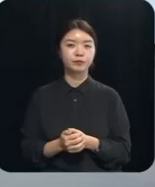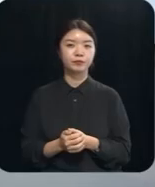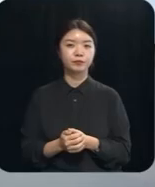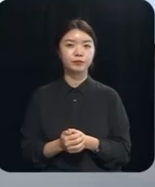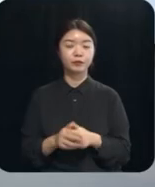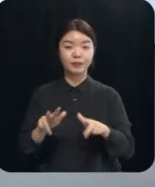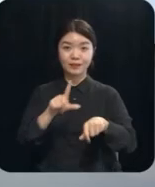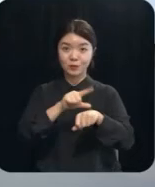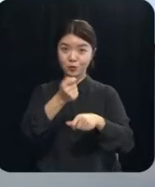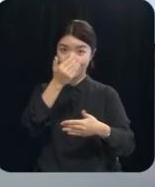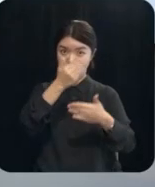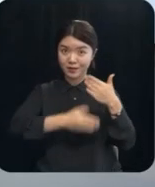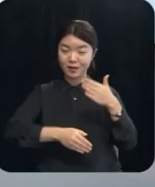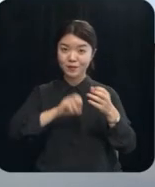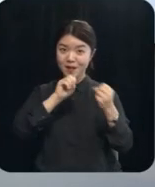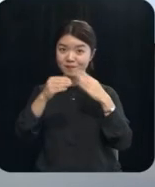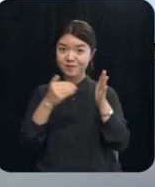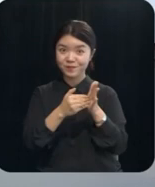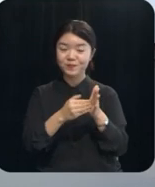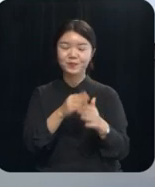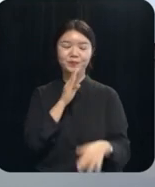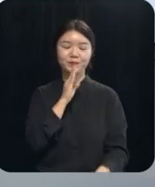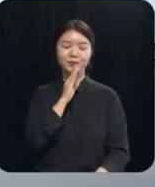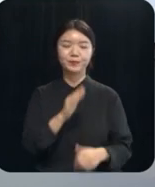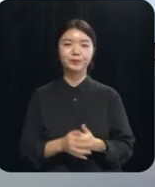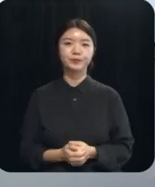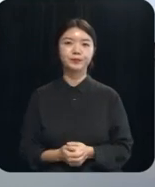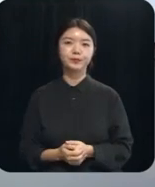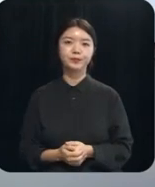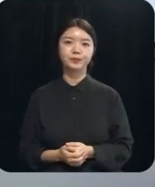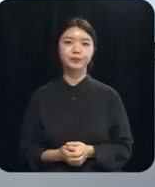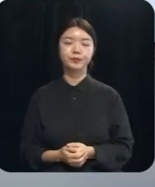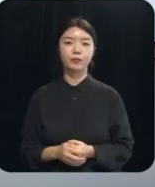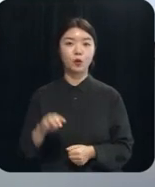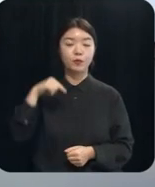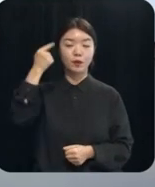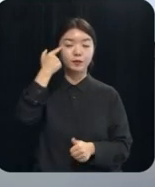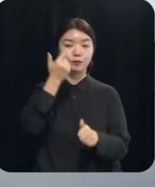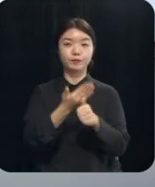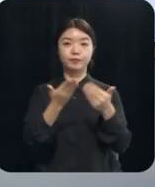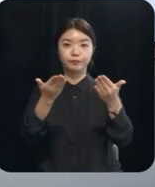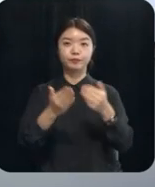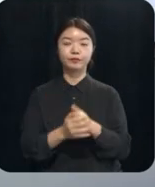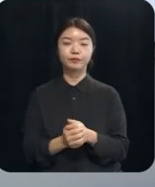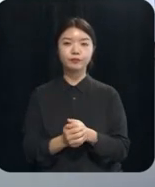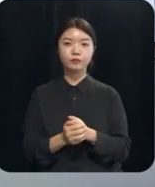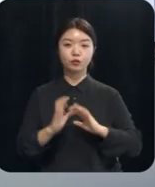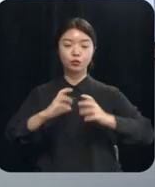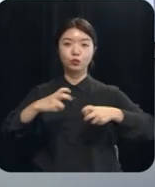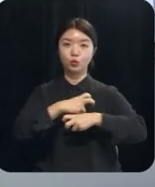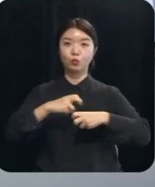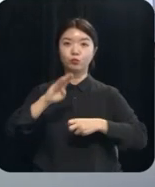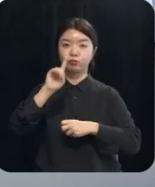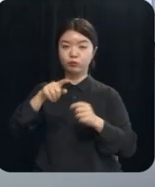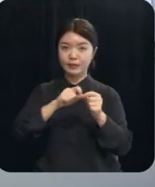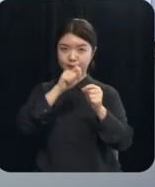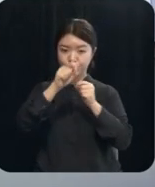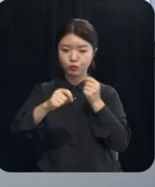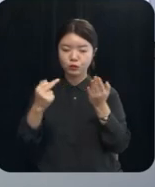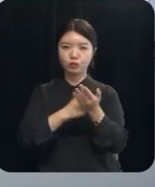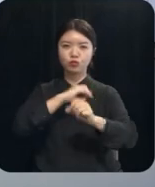자, 아직 시간이 좀 남았는데 발언을 다 하신 겁니까? 네. 네. 자, 다음 질문 드리도록 하겠습니다. 국토교통부 산하